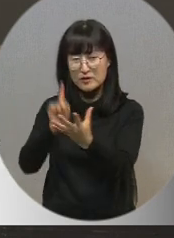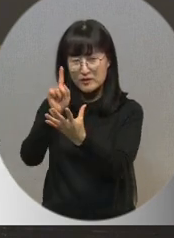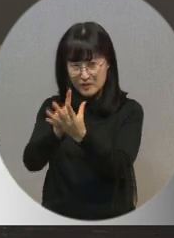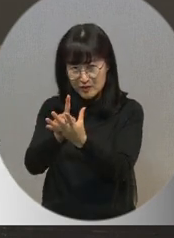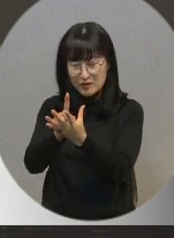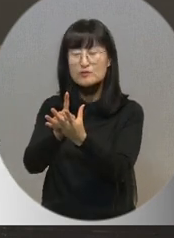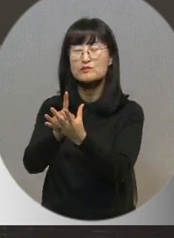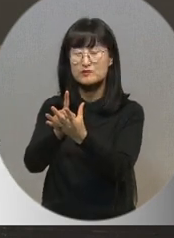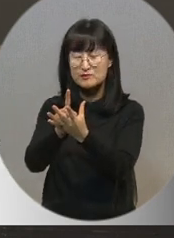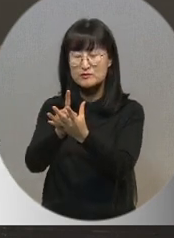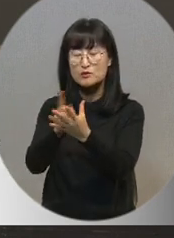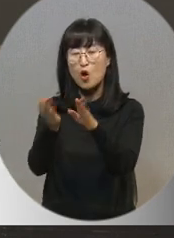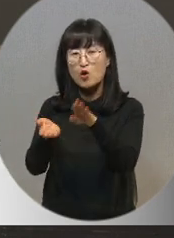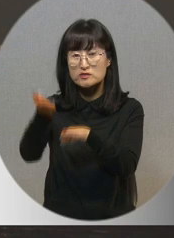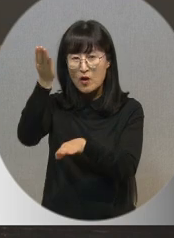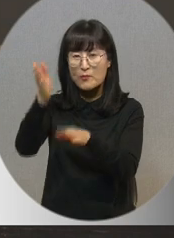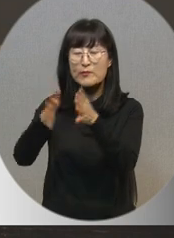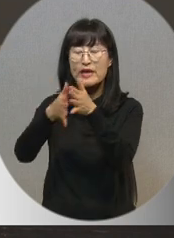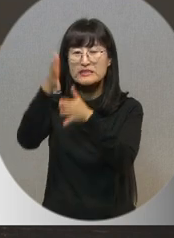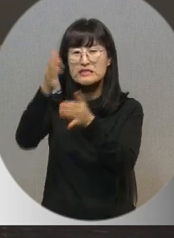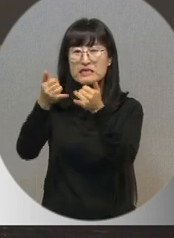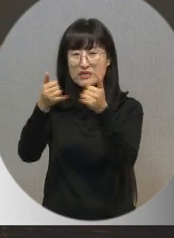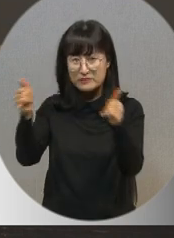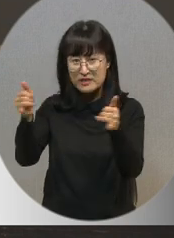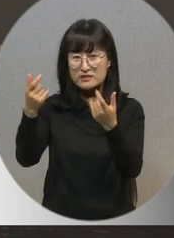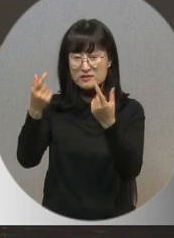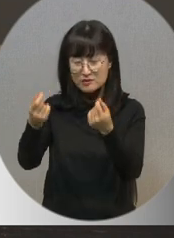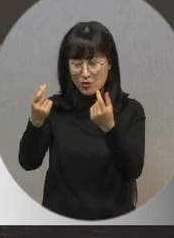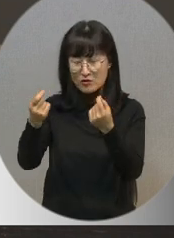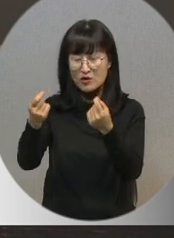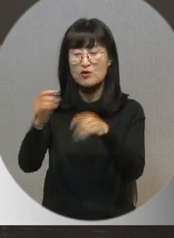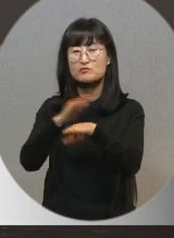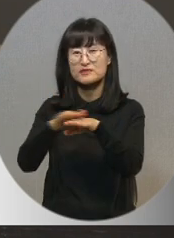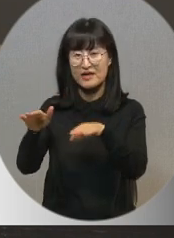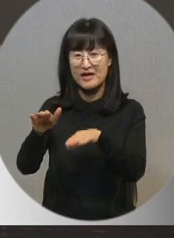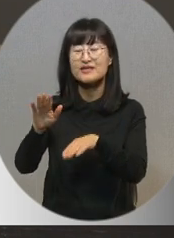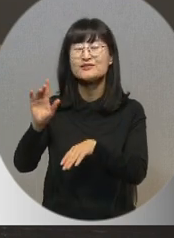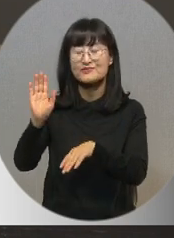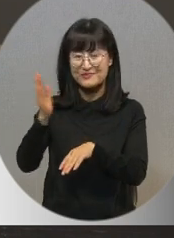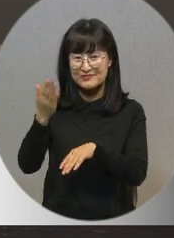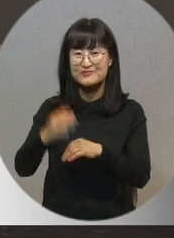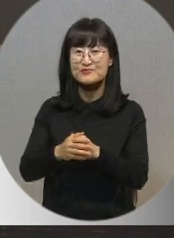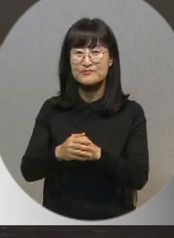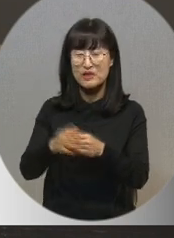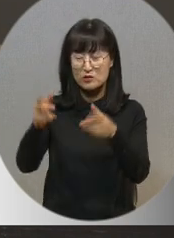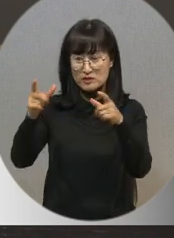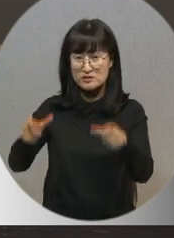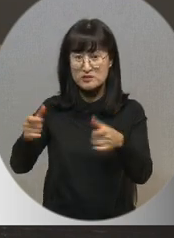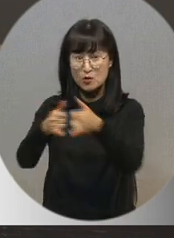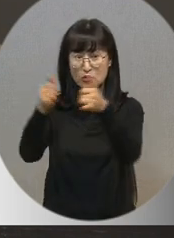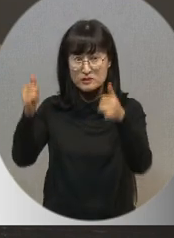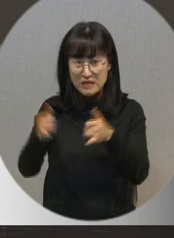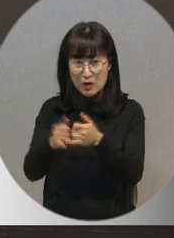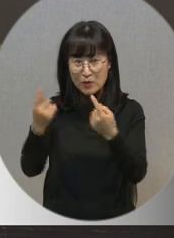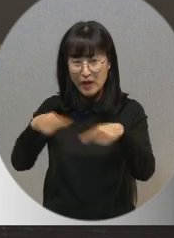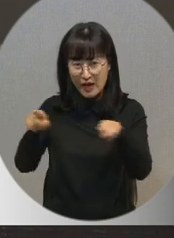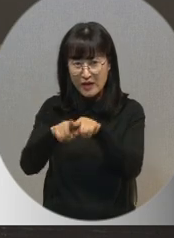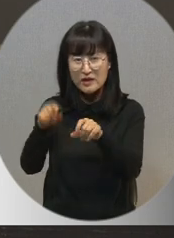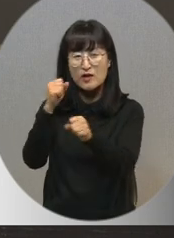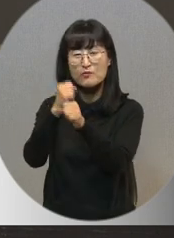있는 선배 시민으로 거듭나고 계십니다. 우리 지역사회 함께